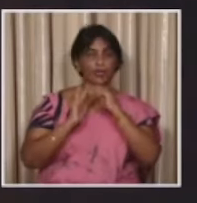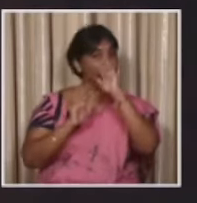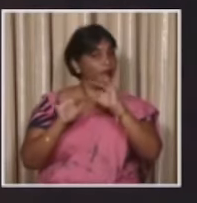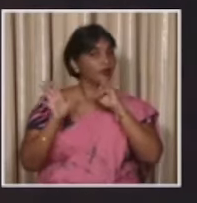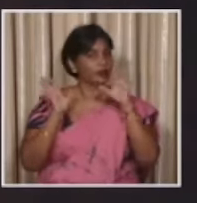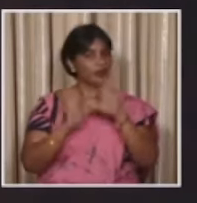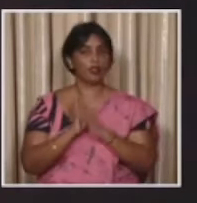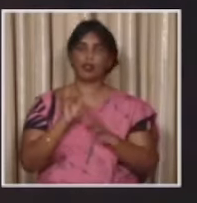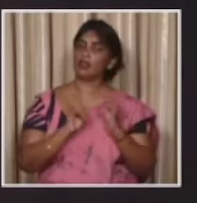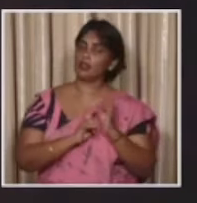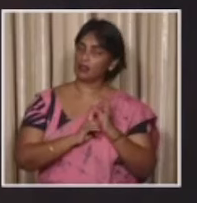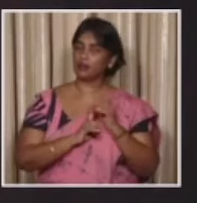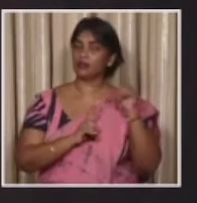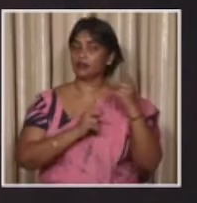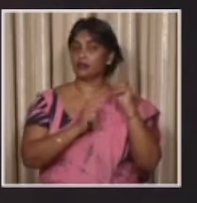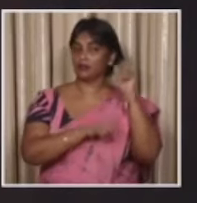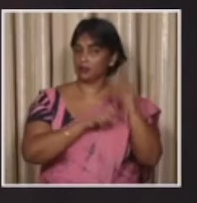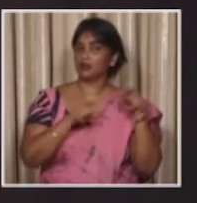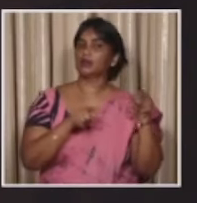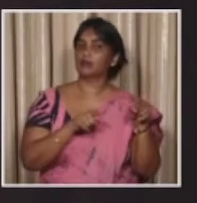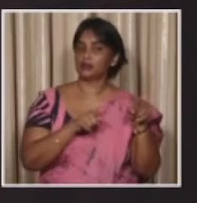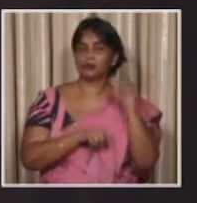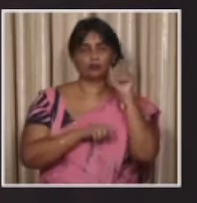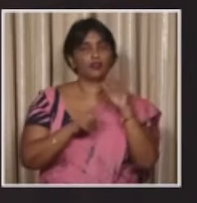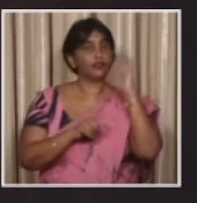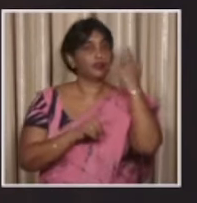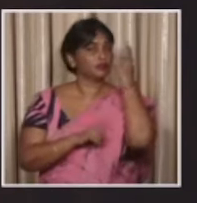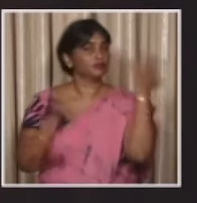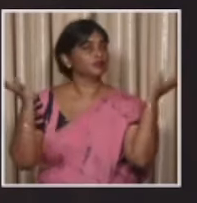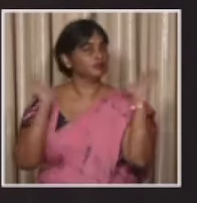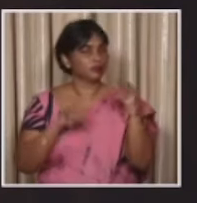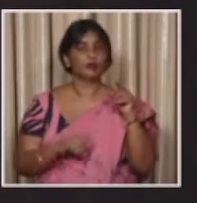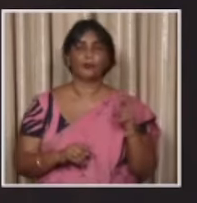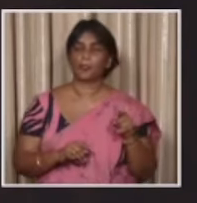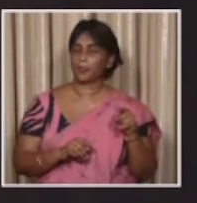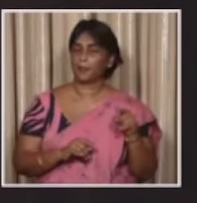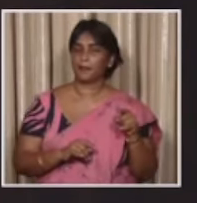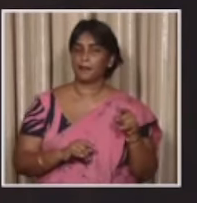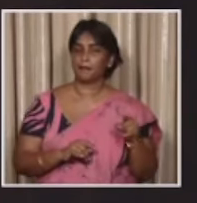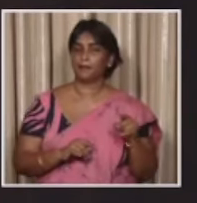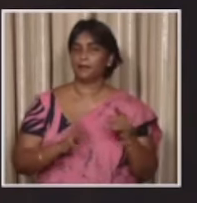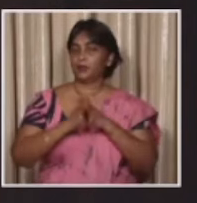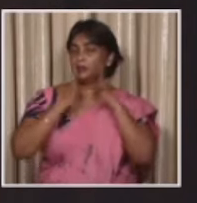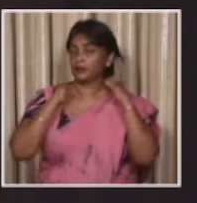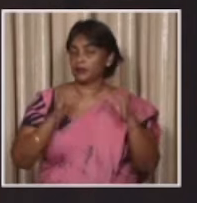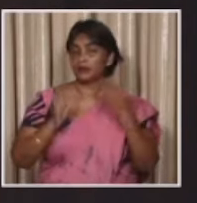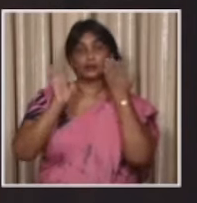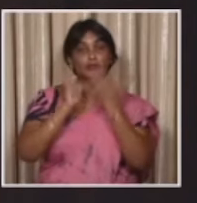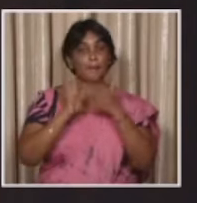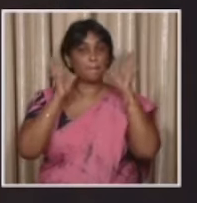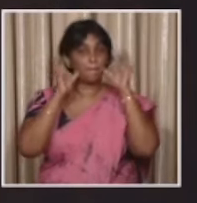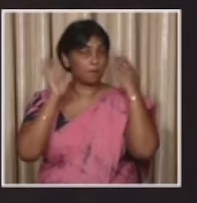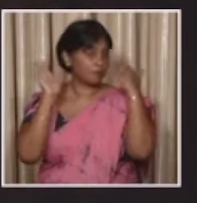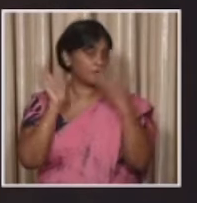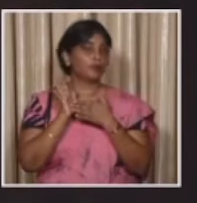කරා ඇමතිතුමා, ඒ වගේම අදාළ නිලධාරීන්, ඒ අදාළ විශේෂඥයෝ ඇවිල්ලා මේ මහා ලොකු මවන බිල්ලා